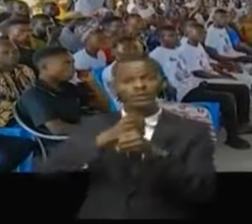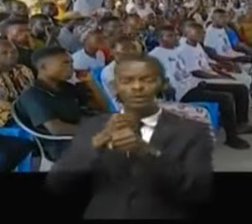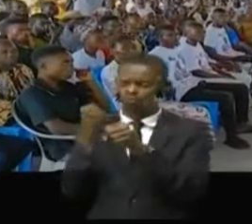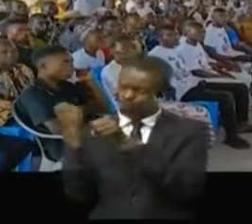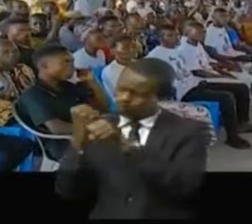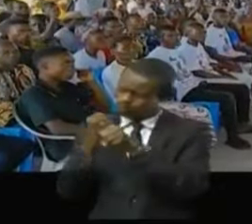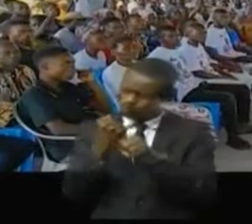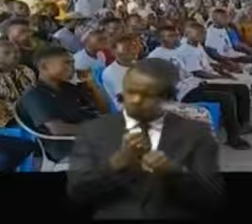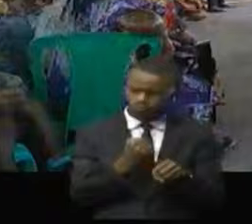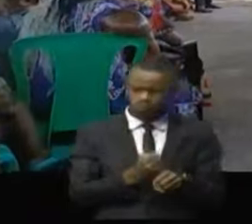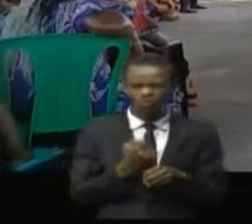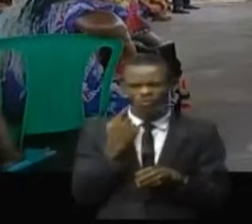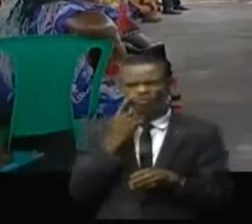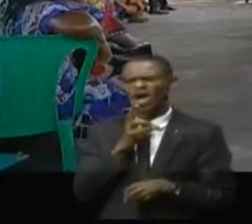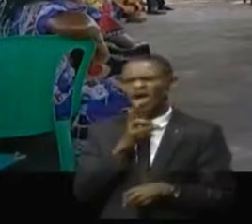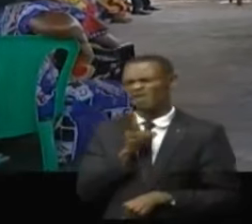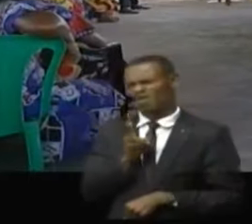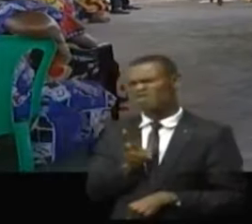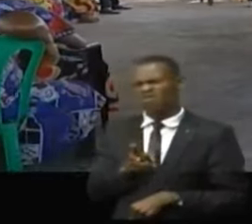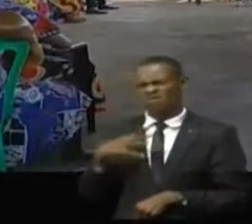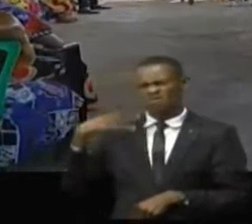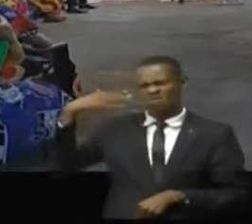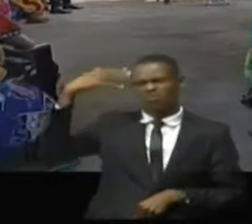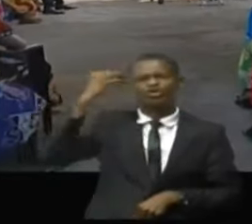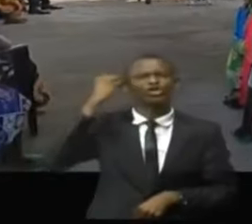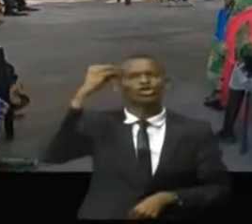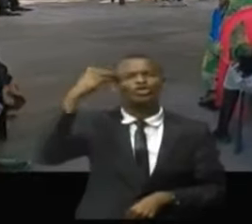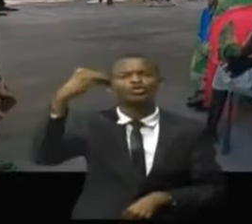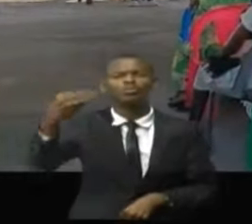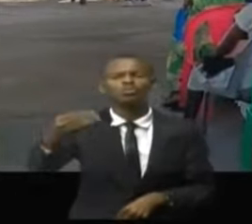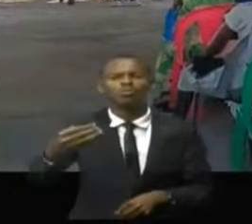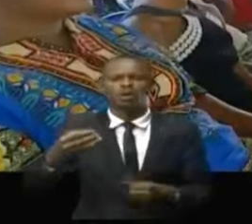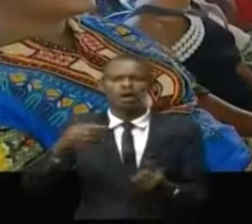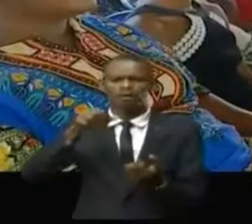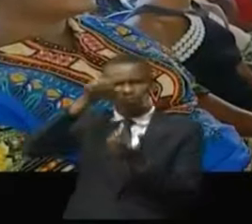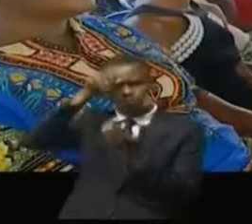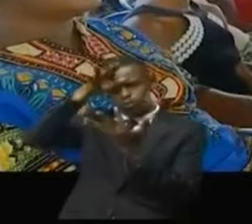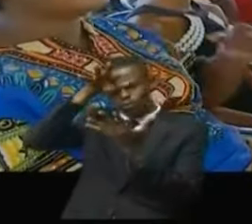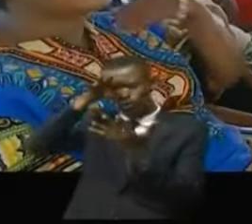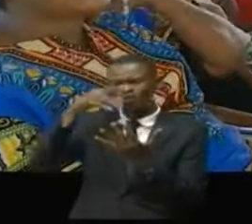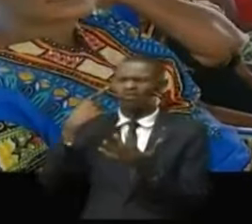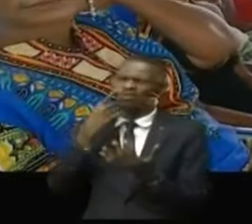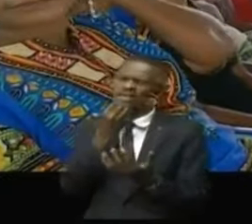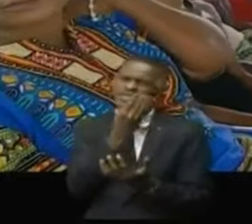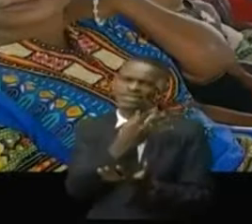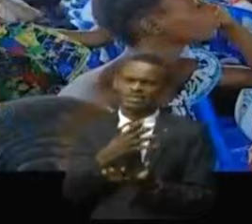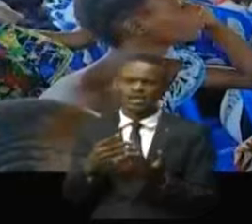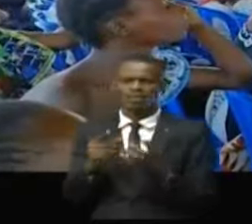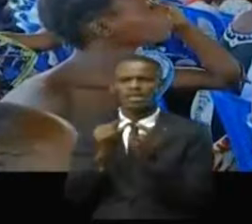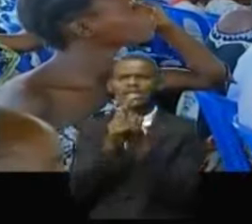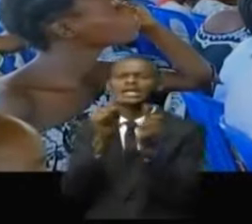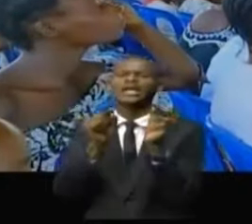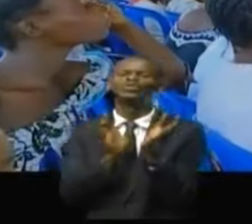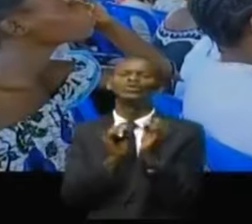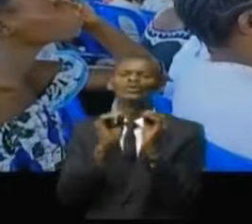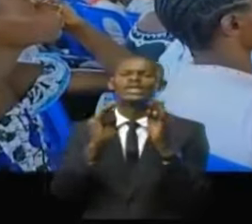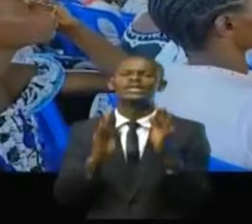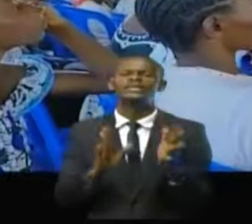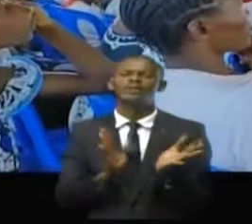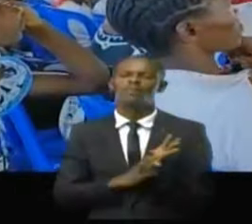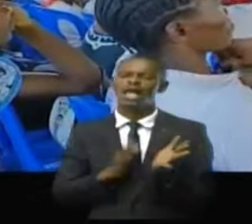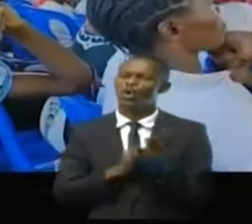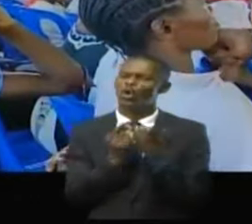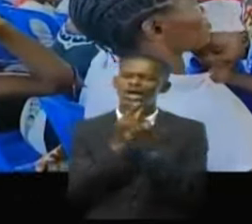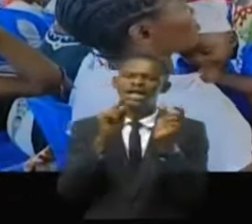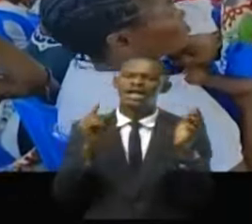la base des 145 territoires et la gratuité de l'enseignement des bases sont des preuves éloquentes. Dans tout prochain jour,